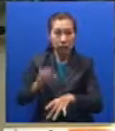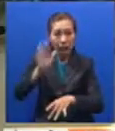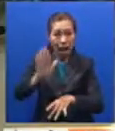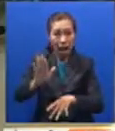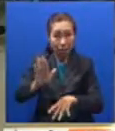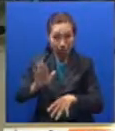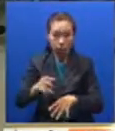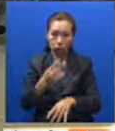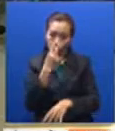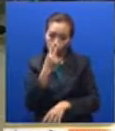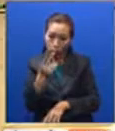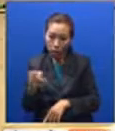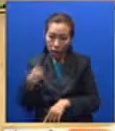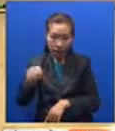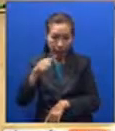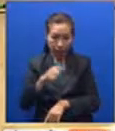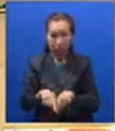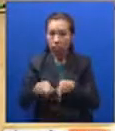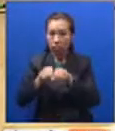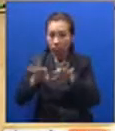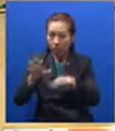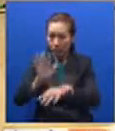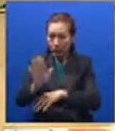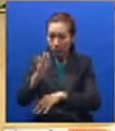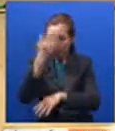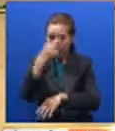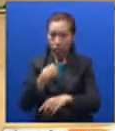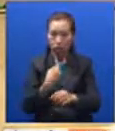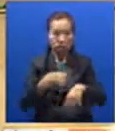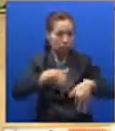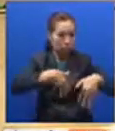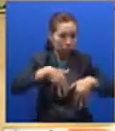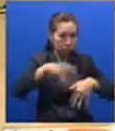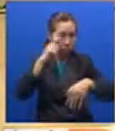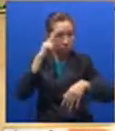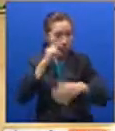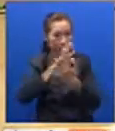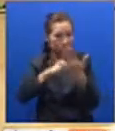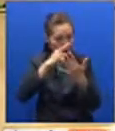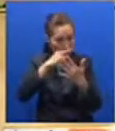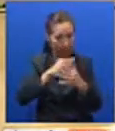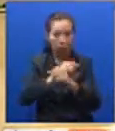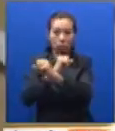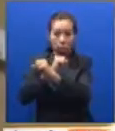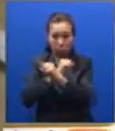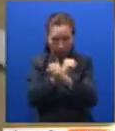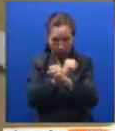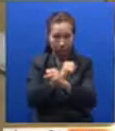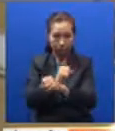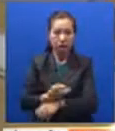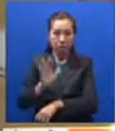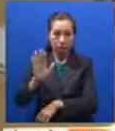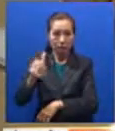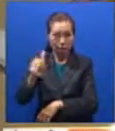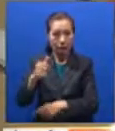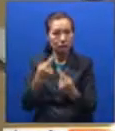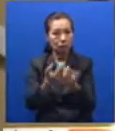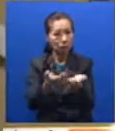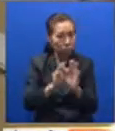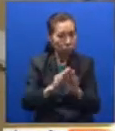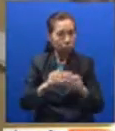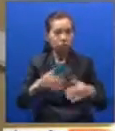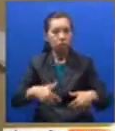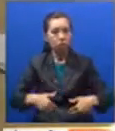เฉพาะเพื่อรักษาความมั่นคงของรัฐเพื่อคุ้มครองสิทธิเสรีภาพเกียรติยศชื่อเสียงสิทธิในครอบครัวหรือความเป็น